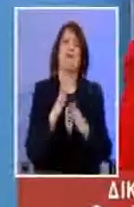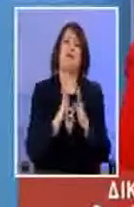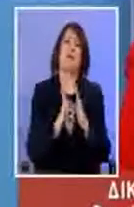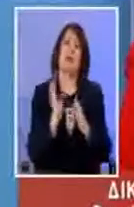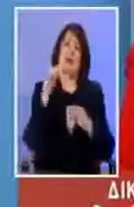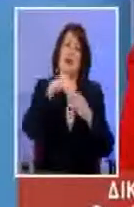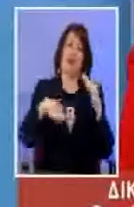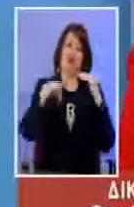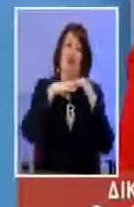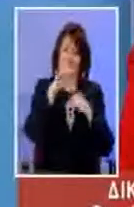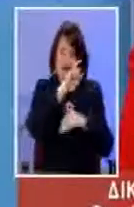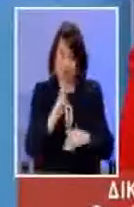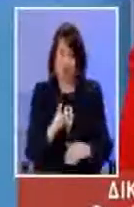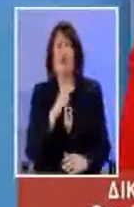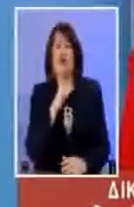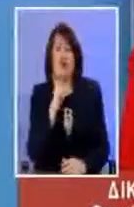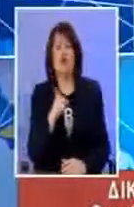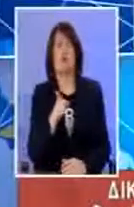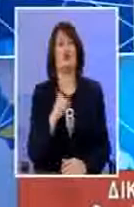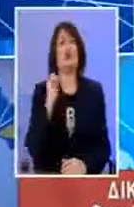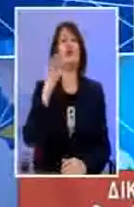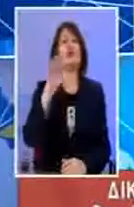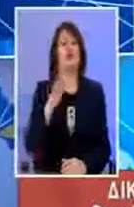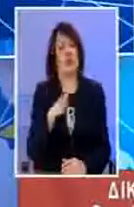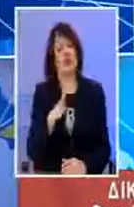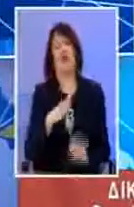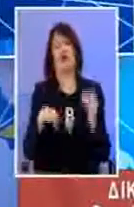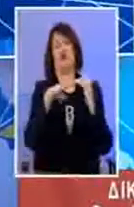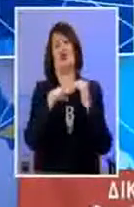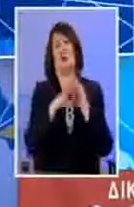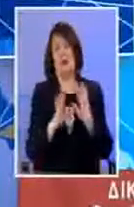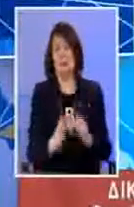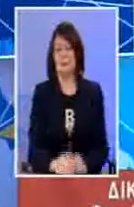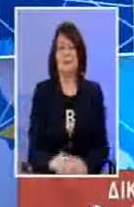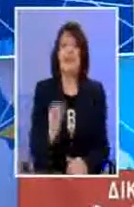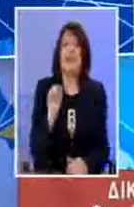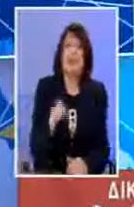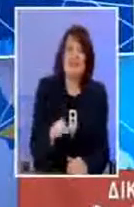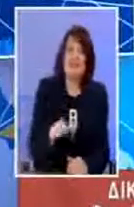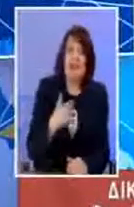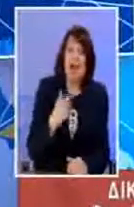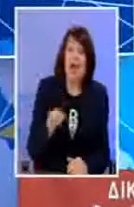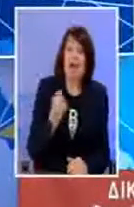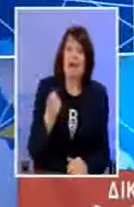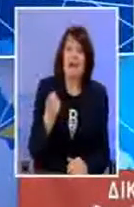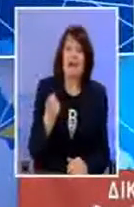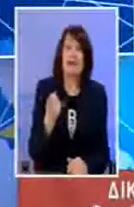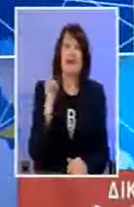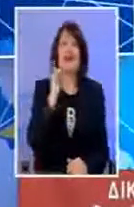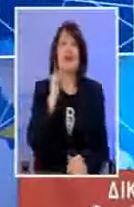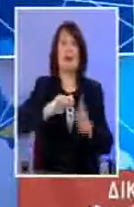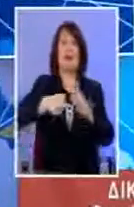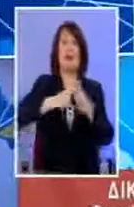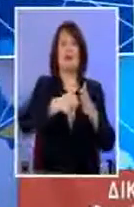ισότιμα στη ζωή. Όπως γίνεται στο εξωτερικό. Όπως γίνεται που είναι η πολιτική. Και κλείσουν και τα. Όχι,